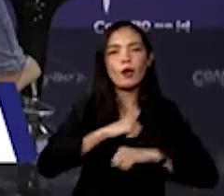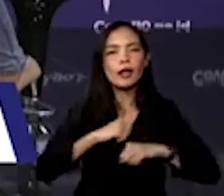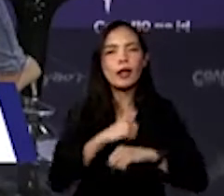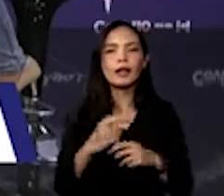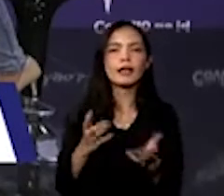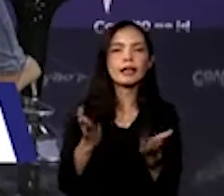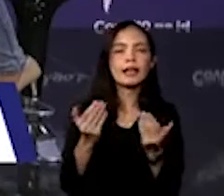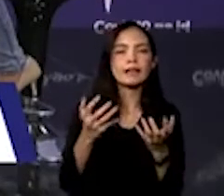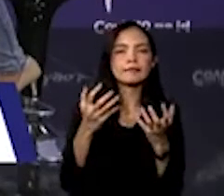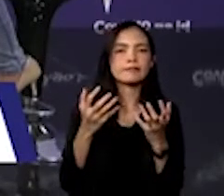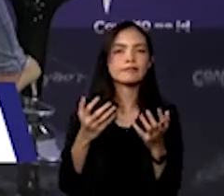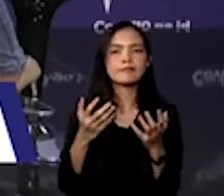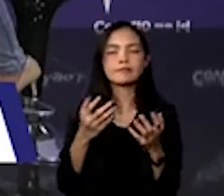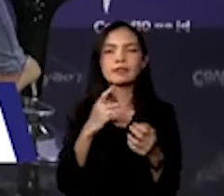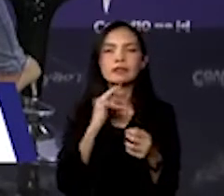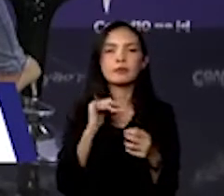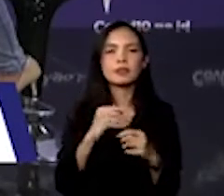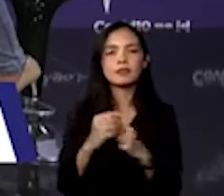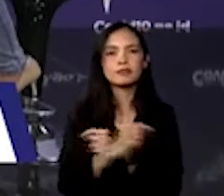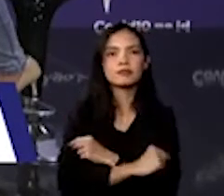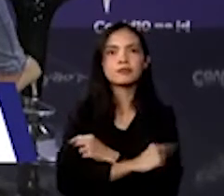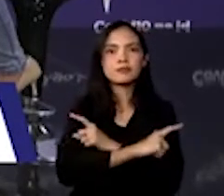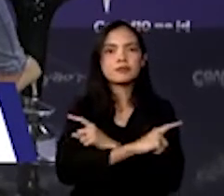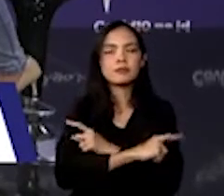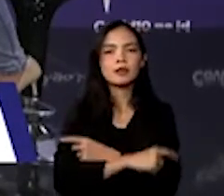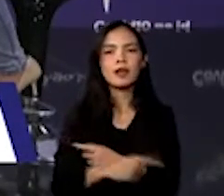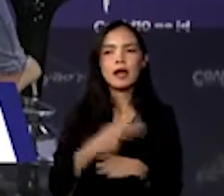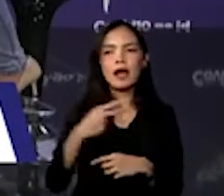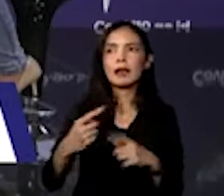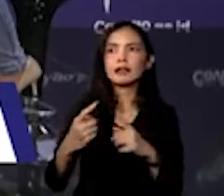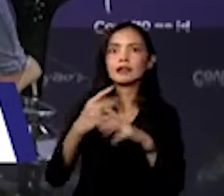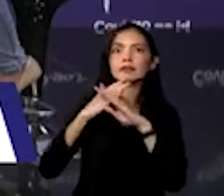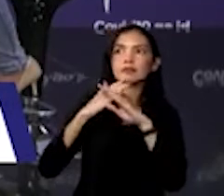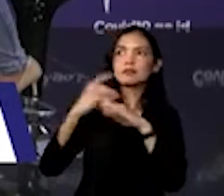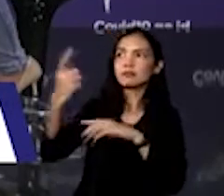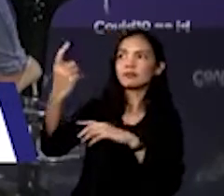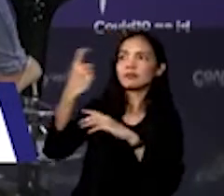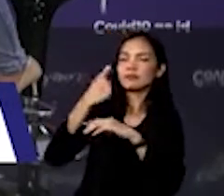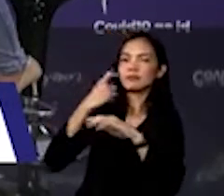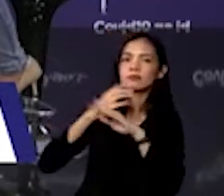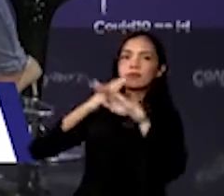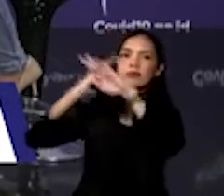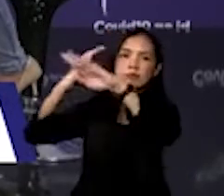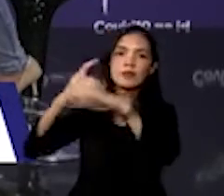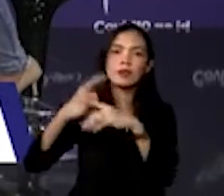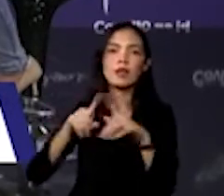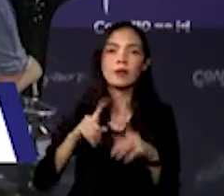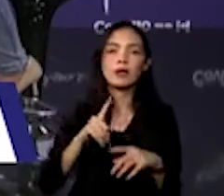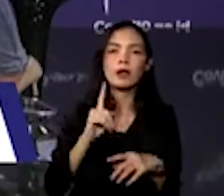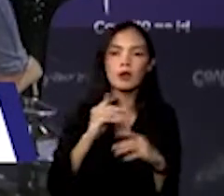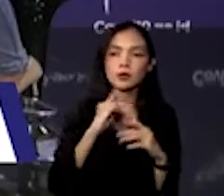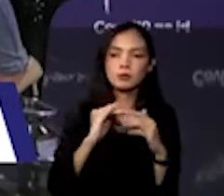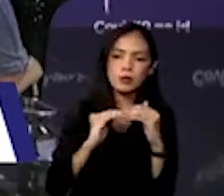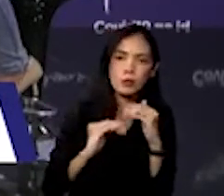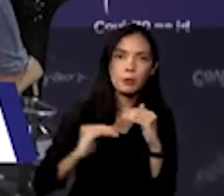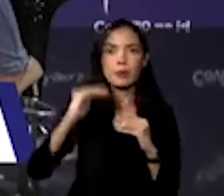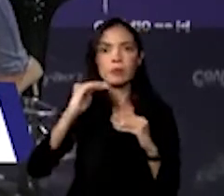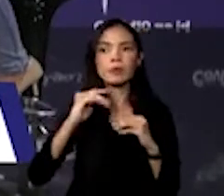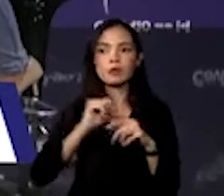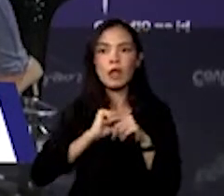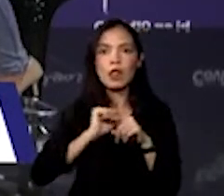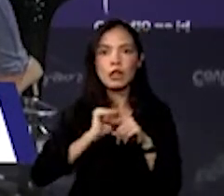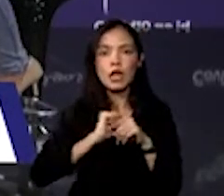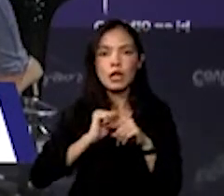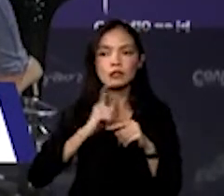tahannya naik risiko infeksinya turun turun tapi begitu kita naikkan intensitasnya menjadi